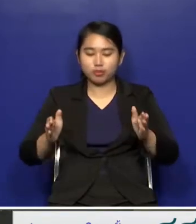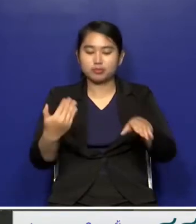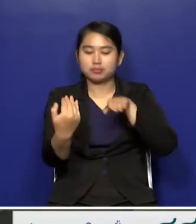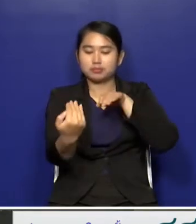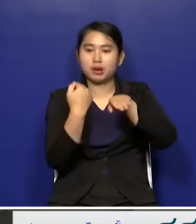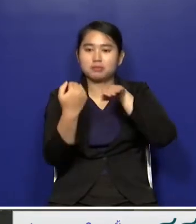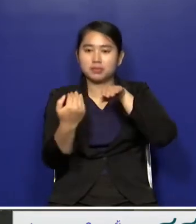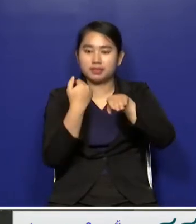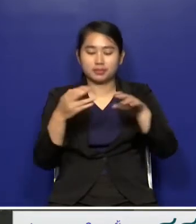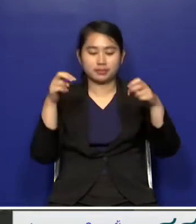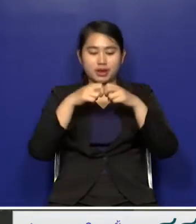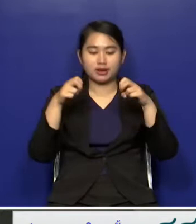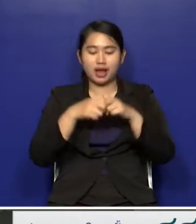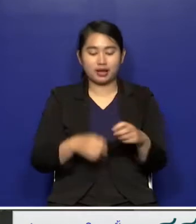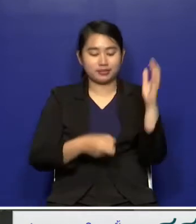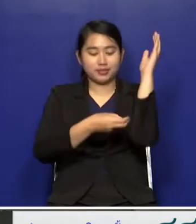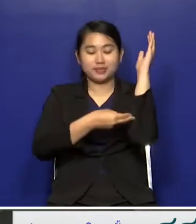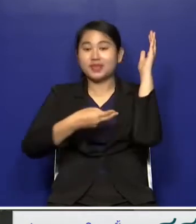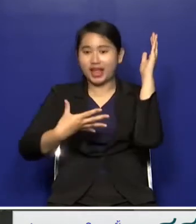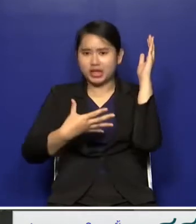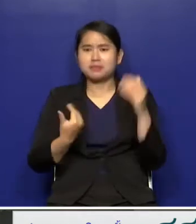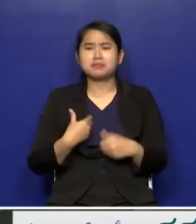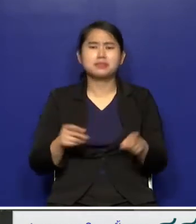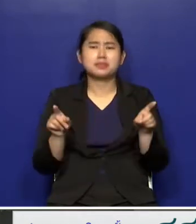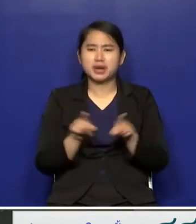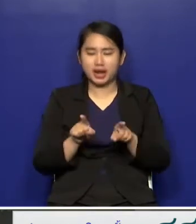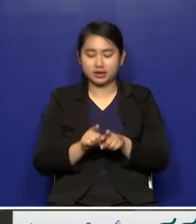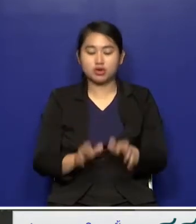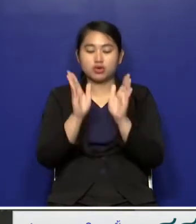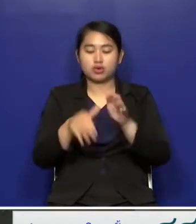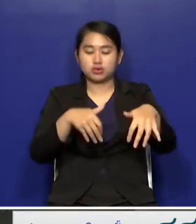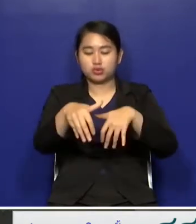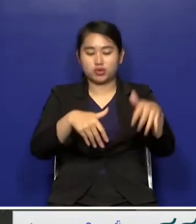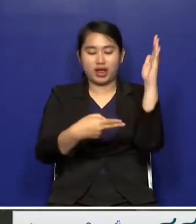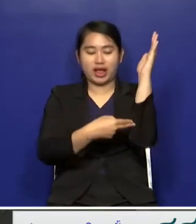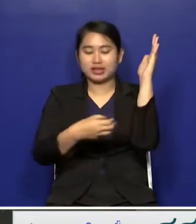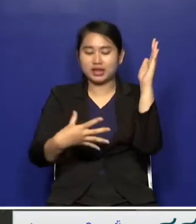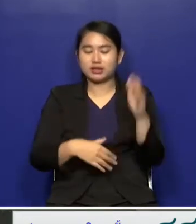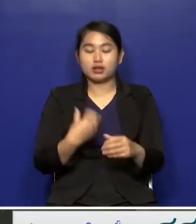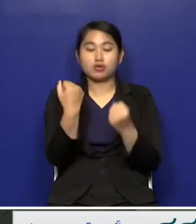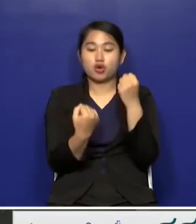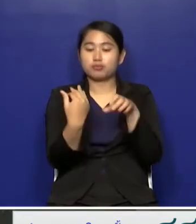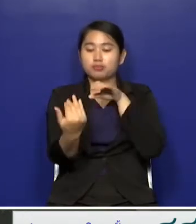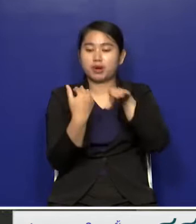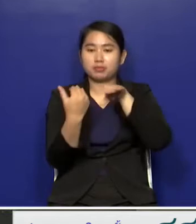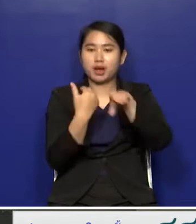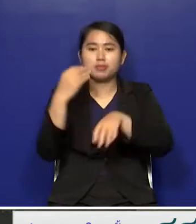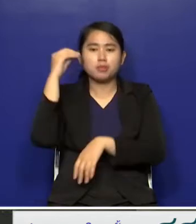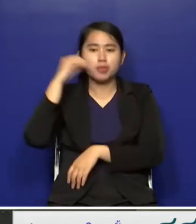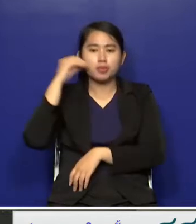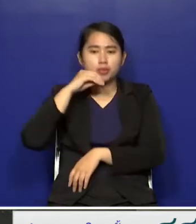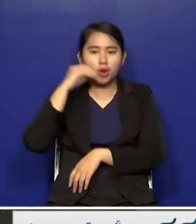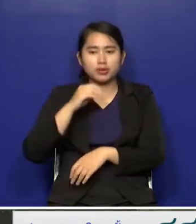เล่นเขตเทศบาลนครหาดใหญ่ที่มีพี่น้องประชาชนชาวหาดใหญ่ใช้กันทุกวันครับเนื่อง